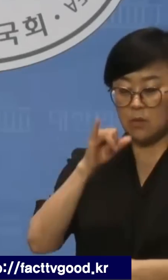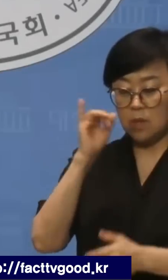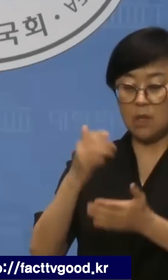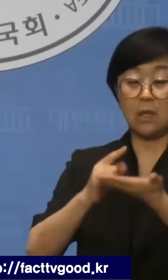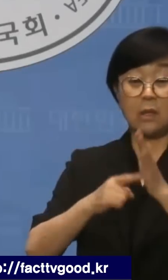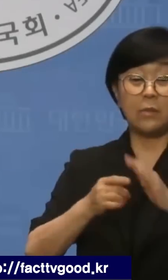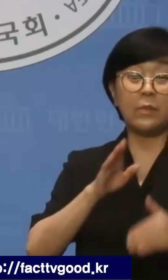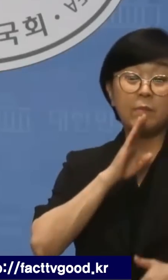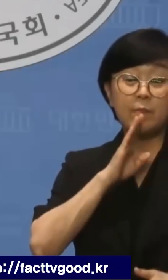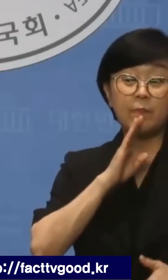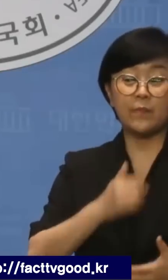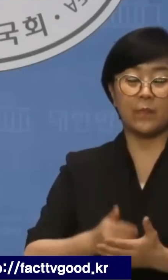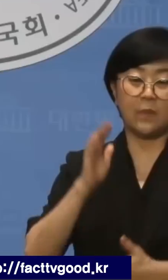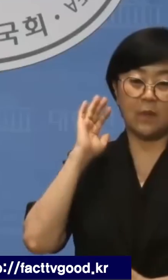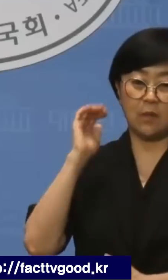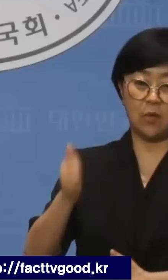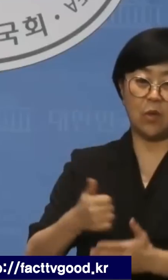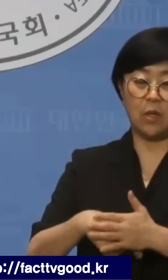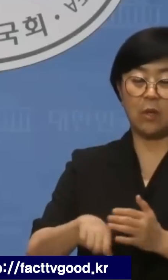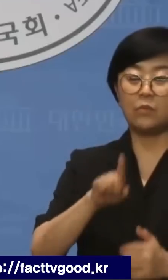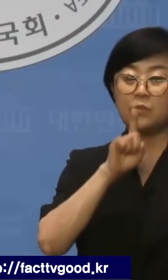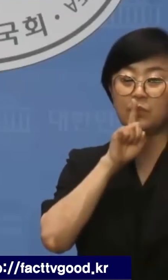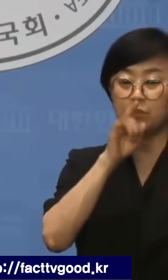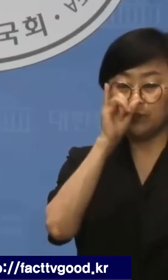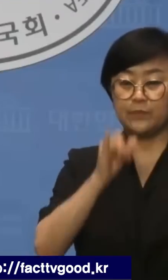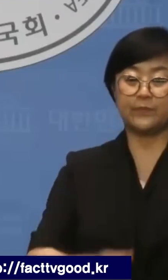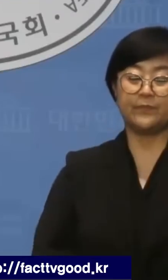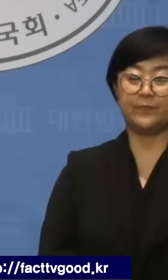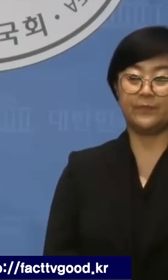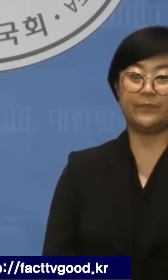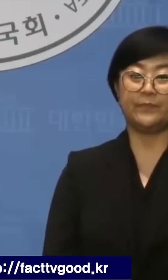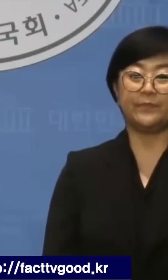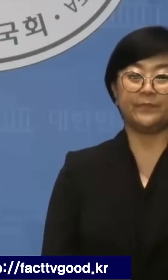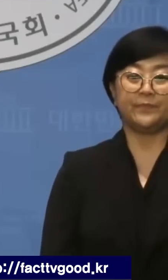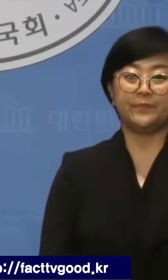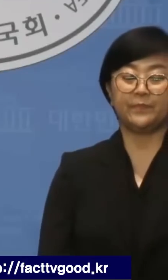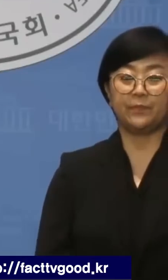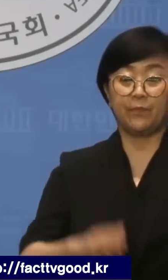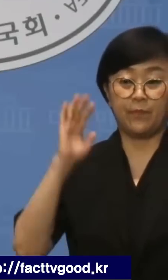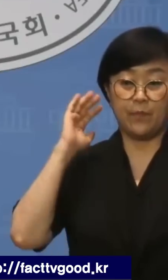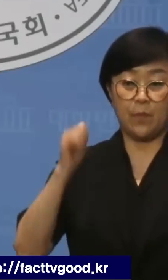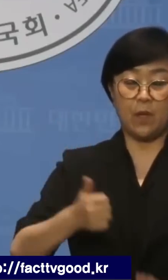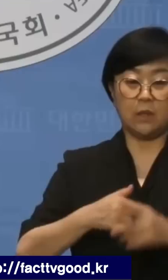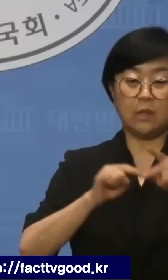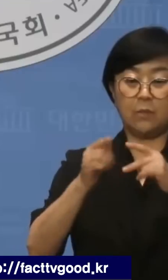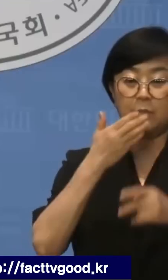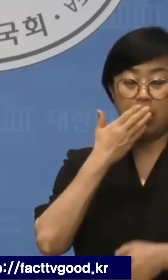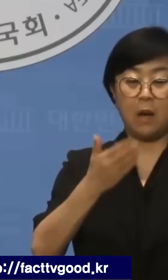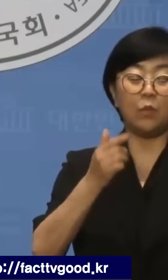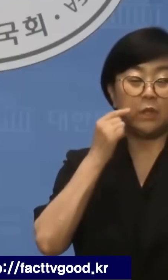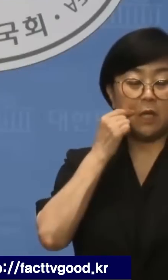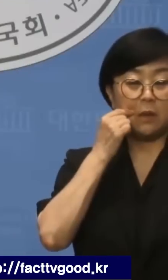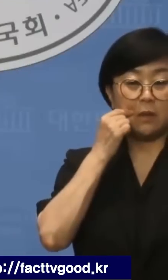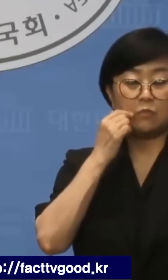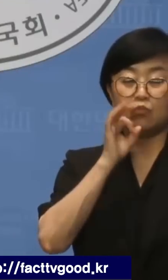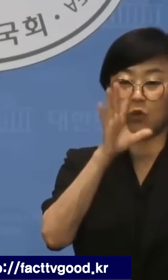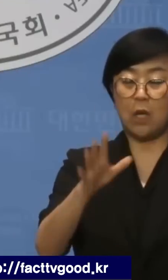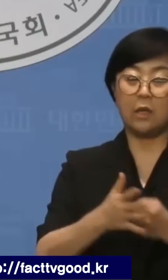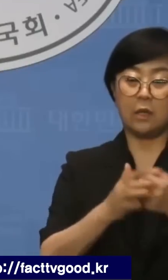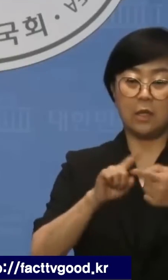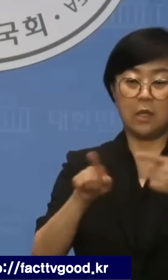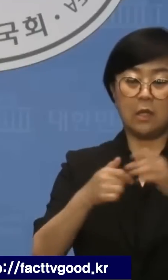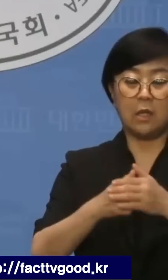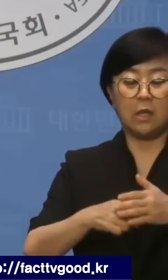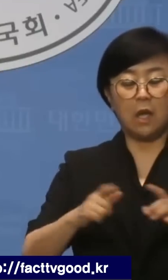할 상황인데 대통령은 묵묵부답입니다. 대통령의 이해할 수 없는 처신이 논란과